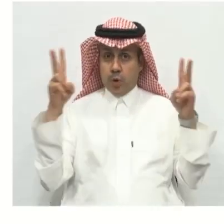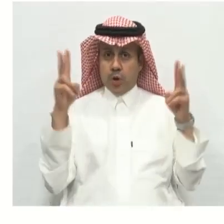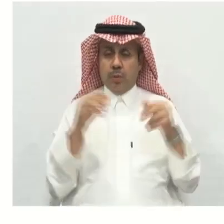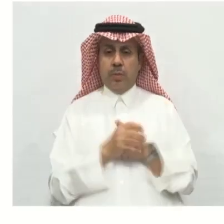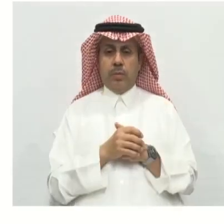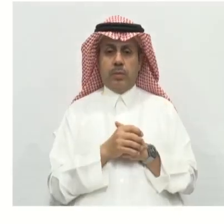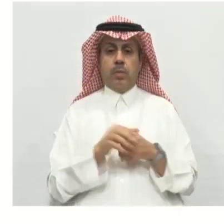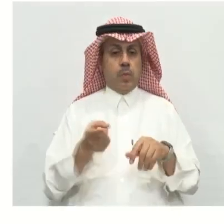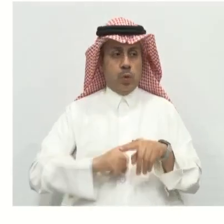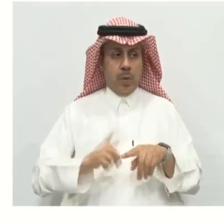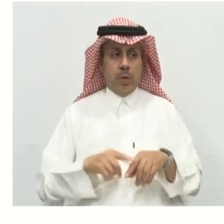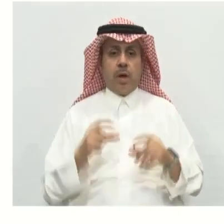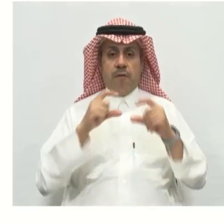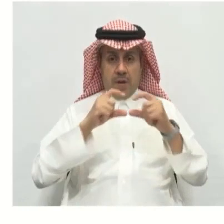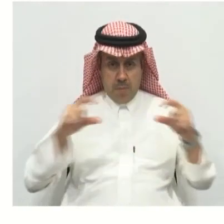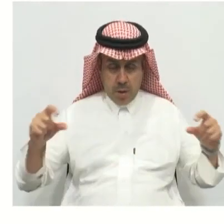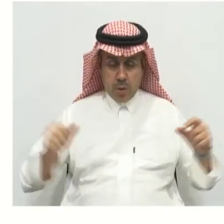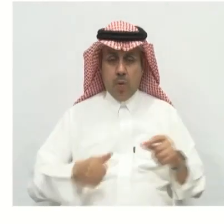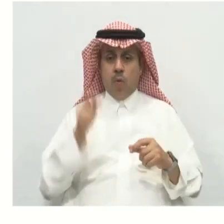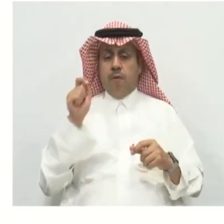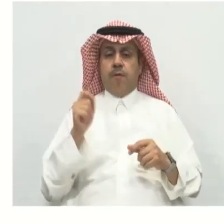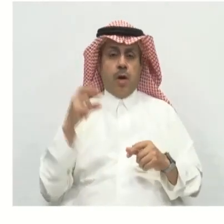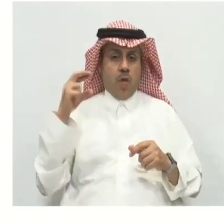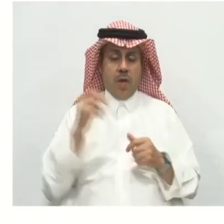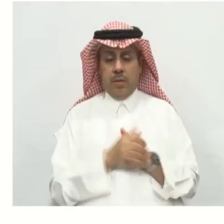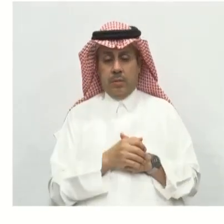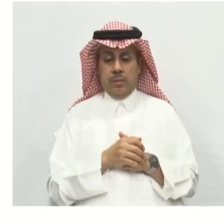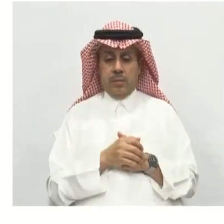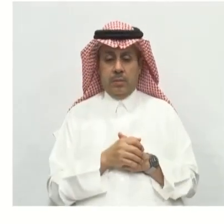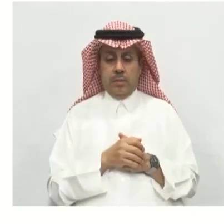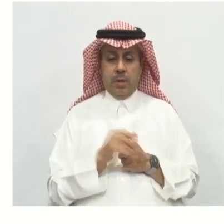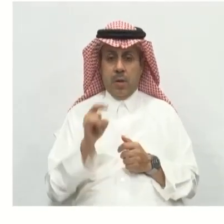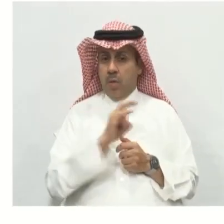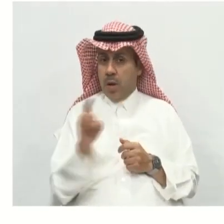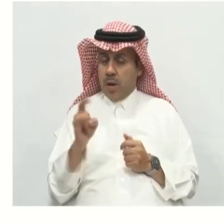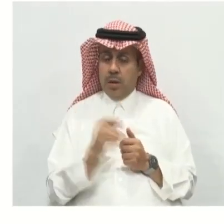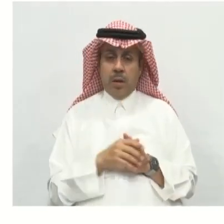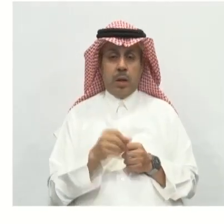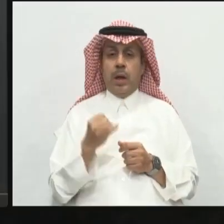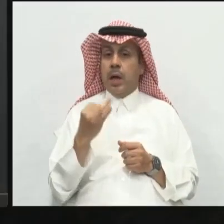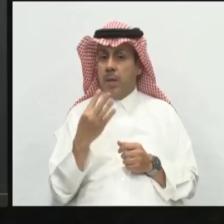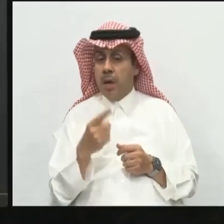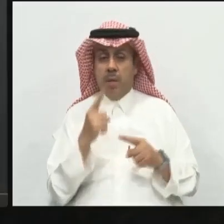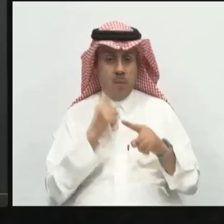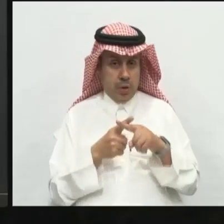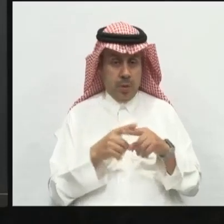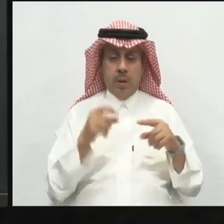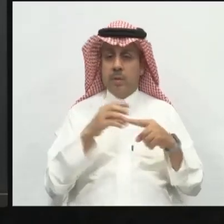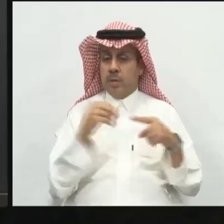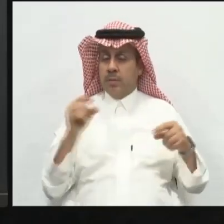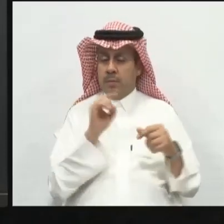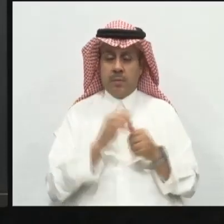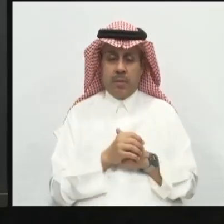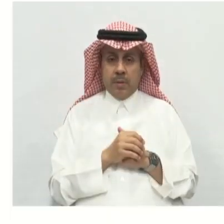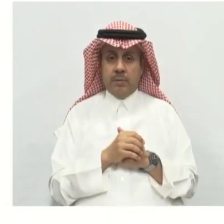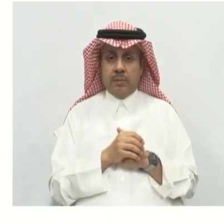بصوره متكرره في العبارات مثل اوف وذا وليس لها اي قيمه موجبه او سالبه ولكن